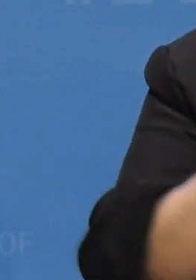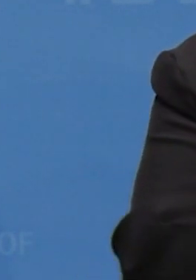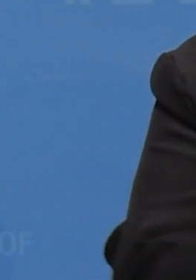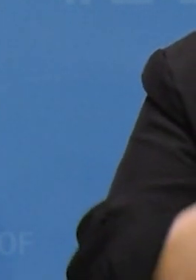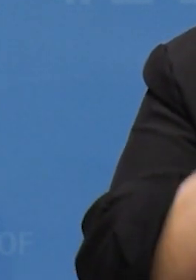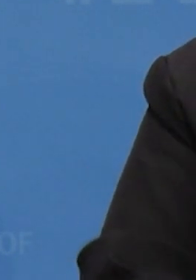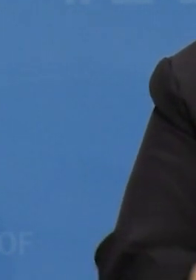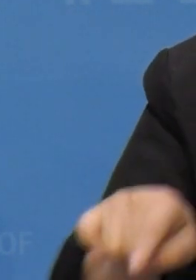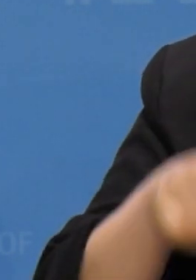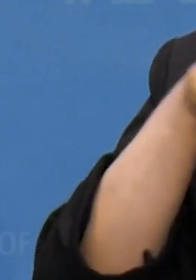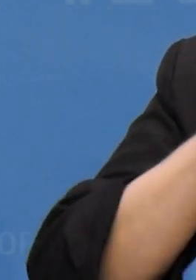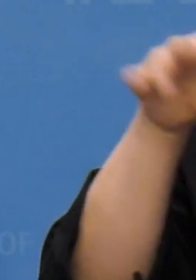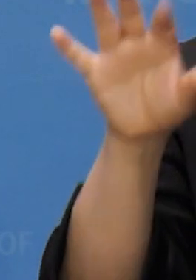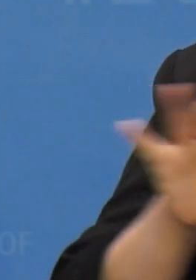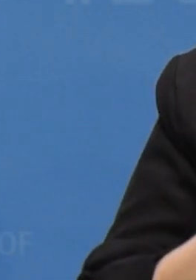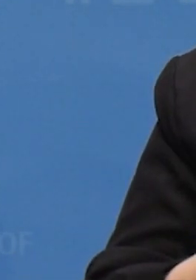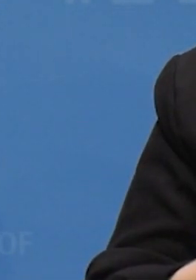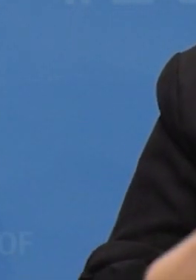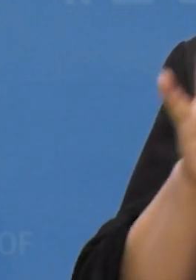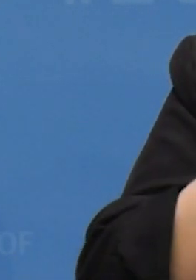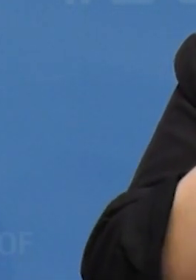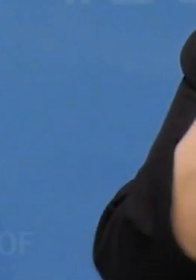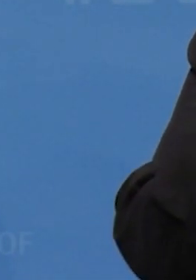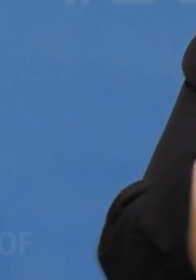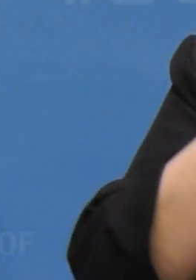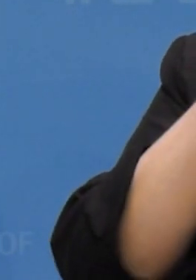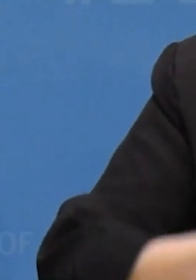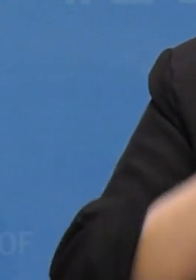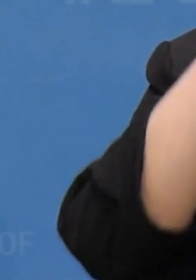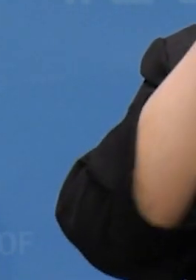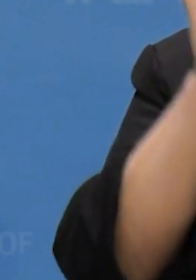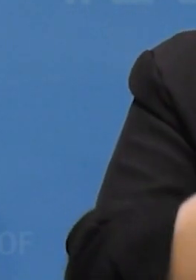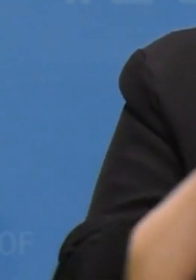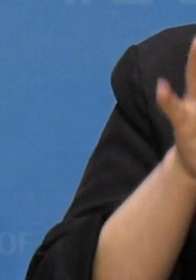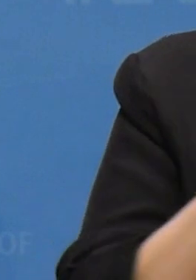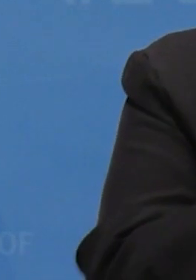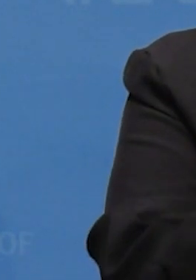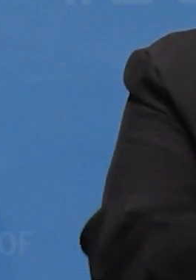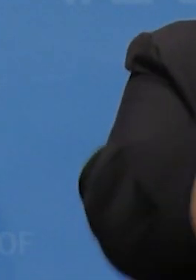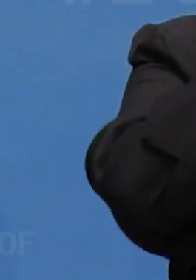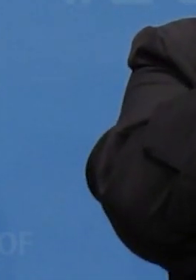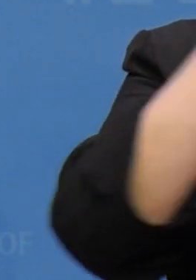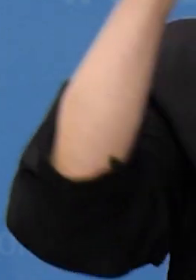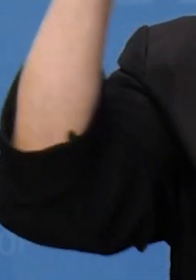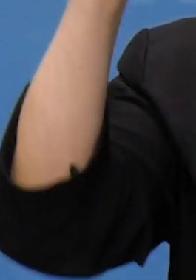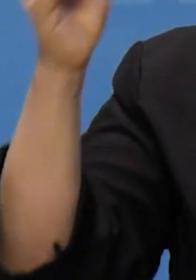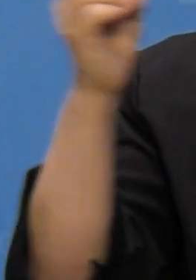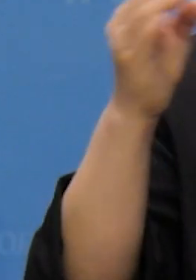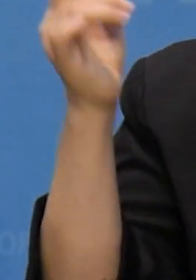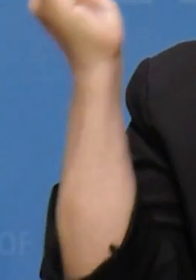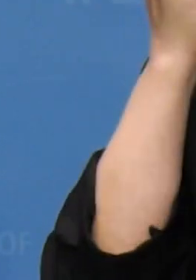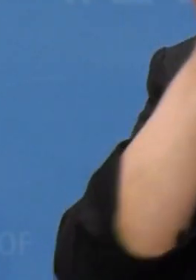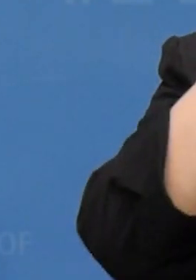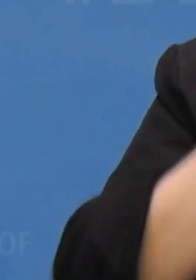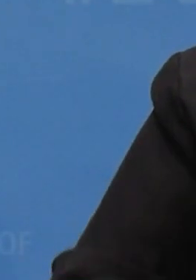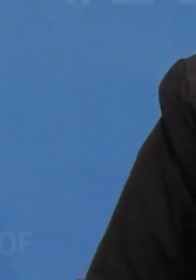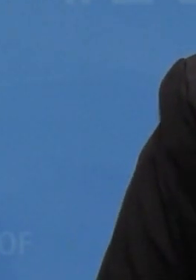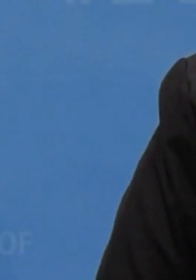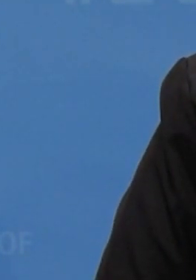사이에서는 눈 가리고 아웅하는 김지사의 태도가 창피하다는 이야기까지 들려옵니다